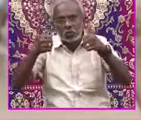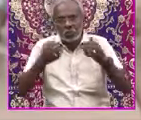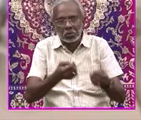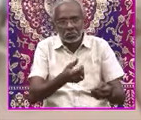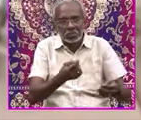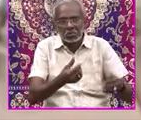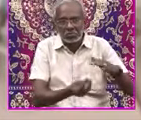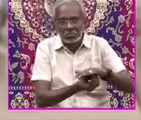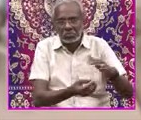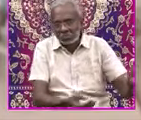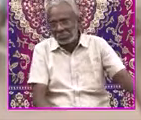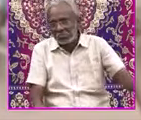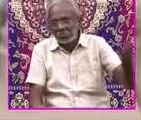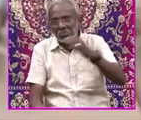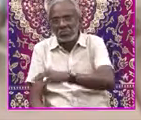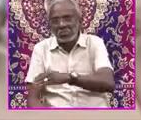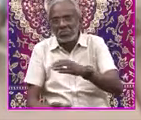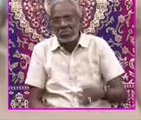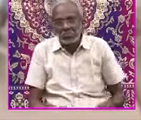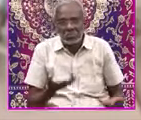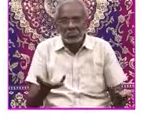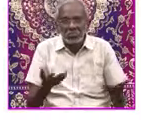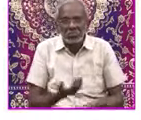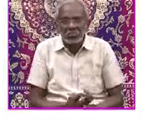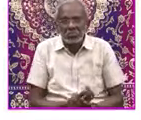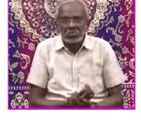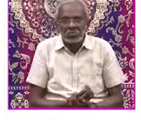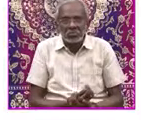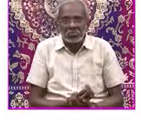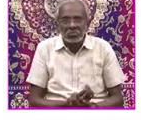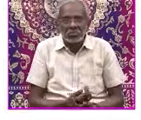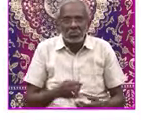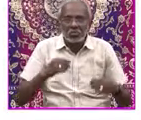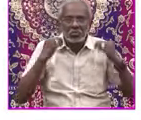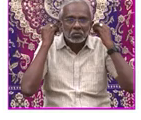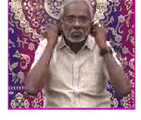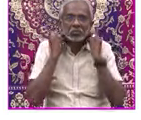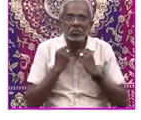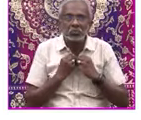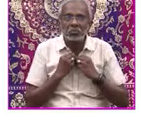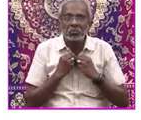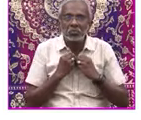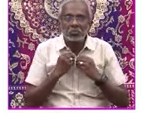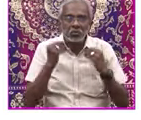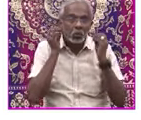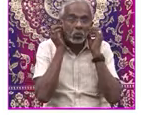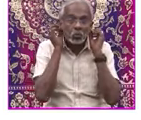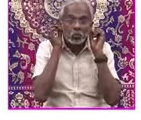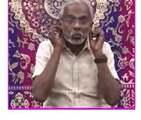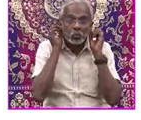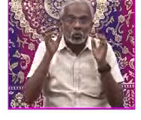அப்படி கொடுக்கப்பட்ட திரைப்பொருள்கள் என்ன தெரியுமா மாணவர்களே? மணிமாலை, பொன்னணி,